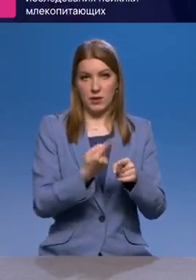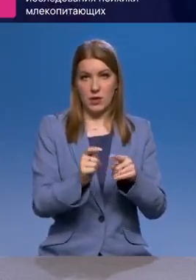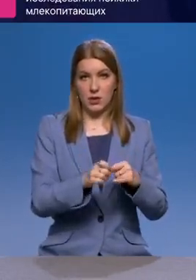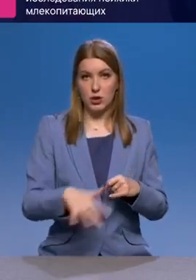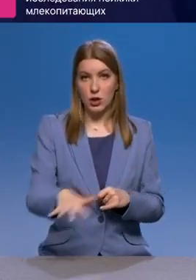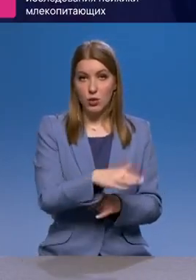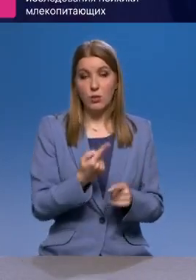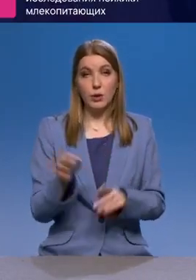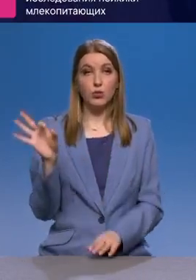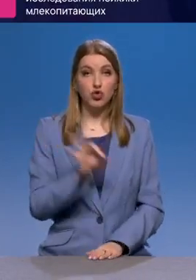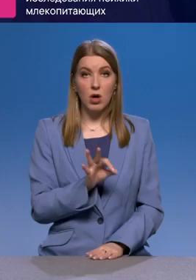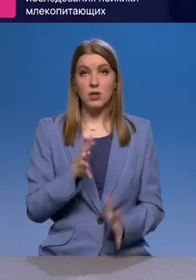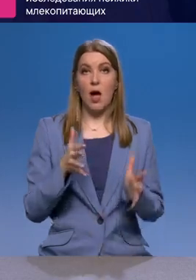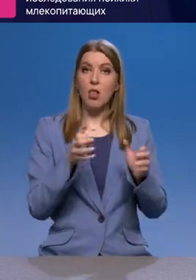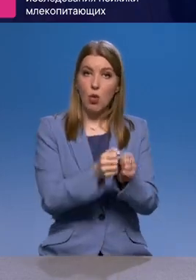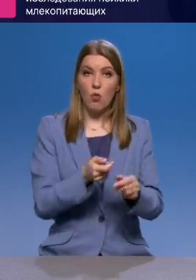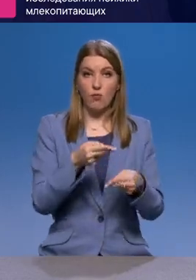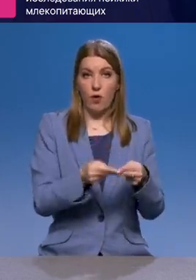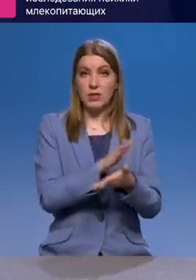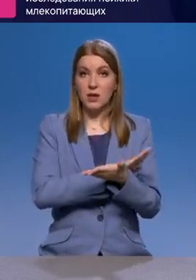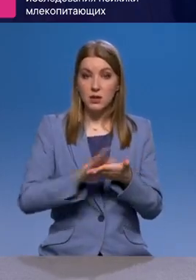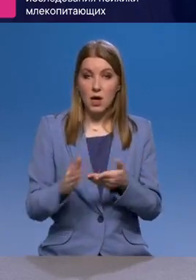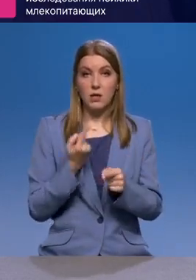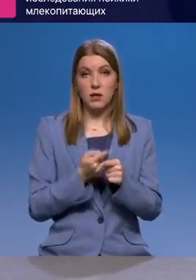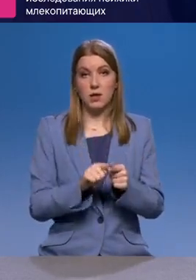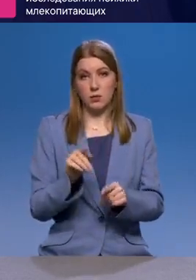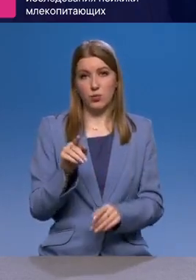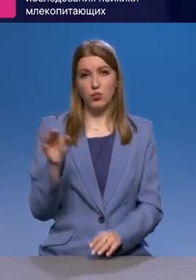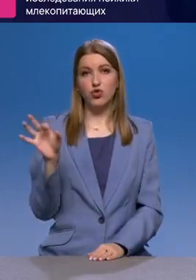действительно, вот этот отлов, стерилизация, они гораздо более